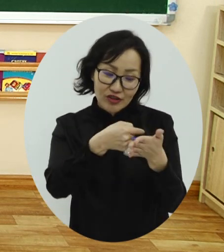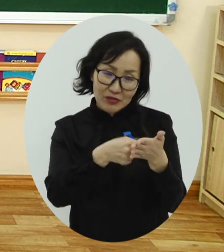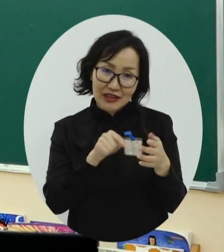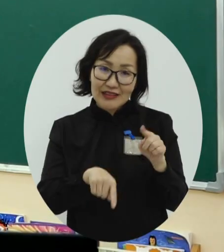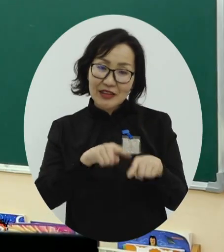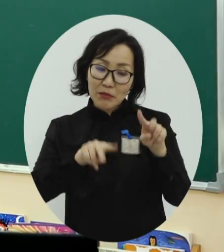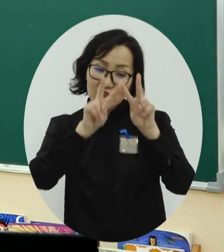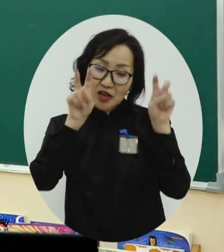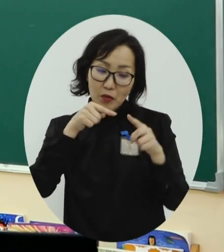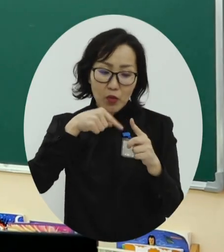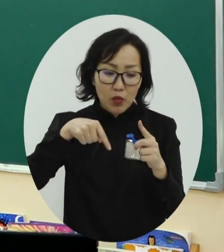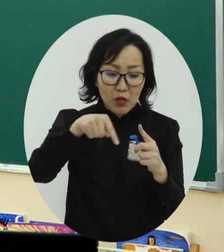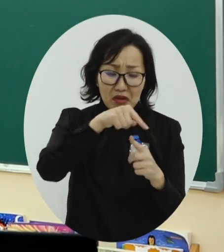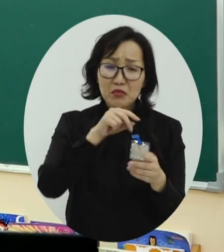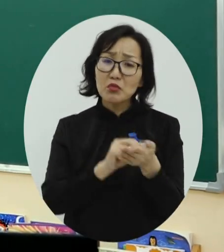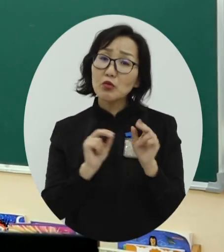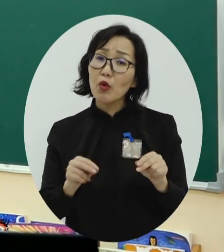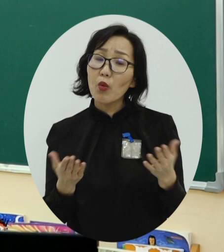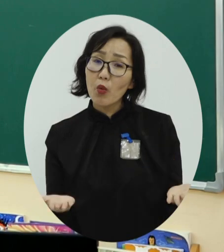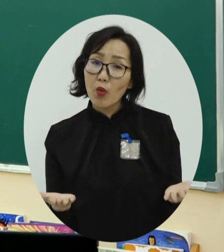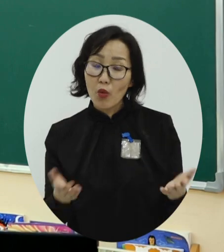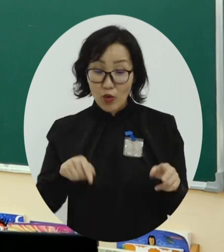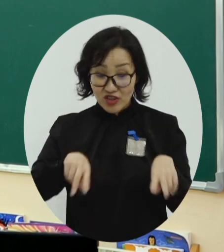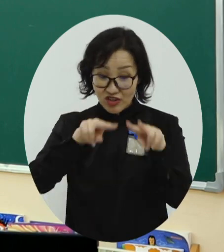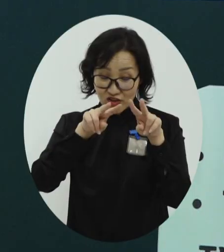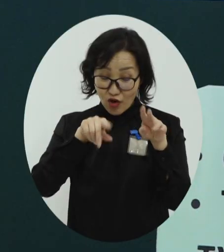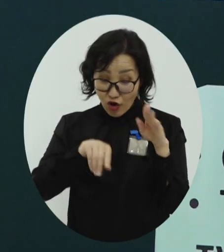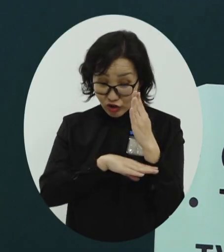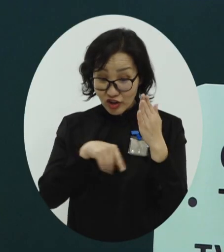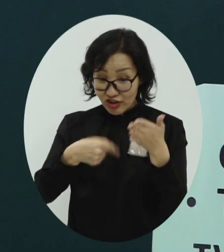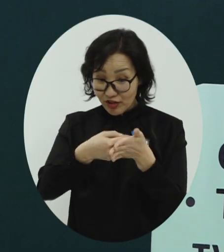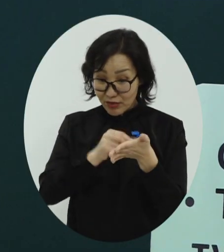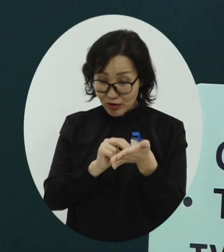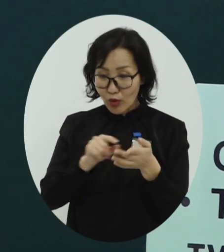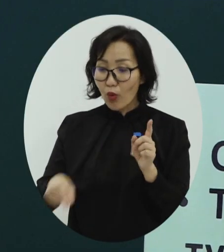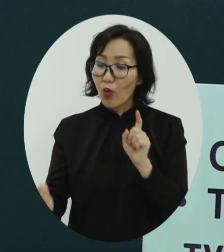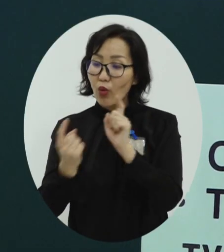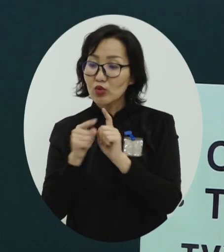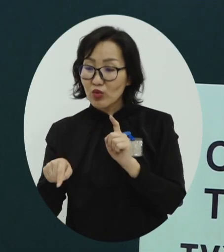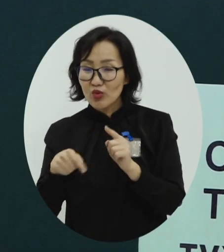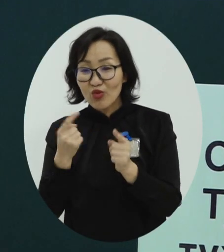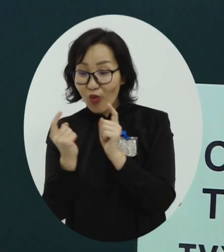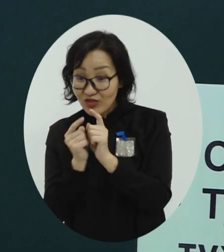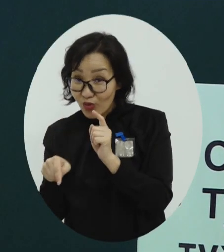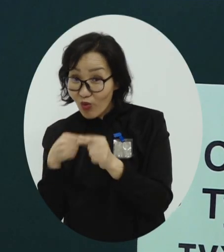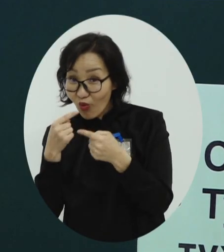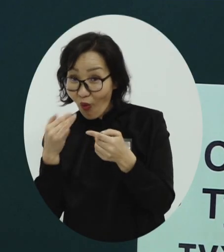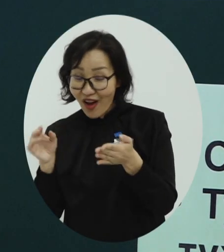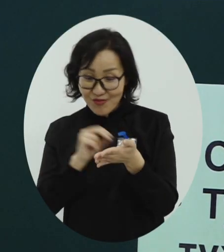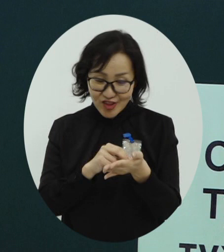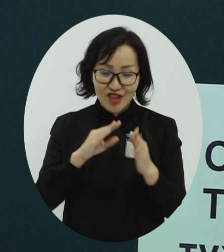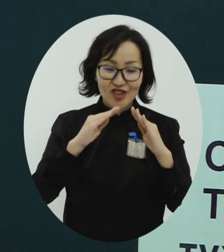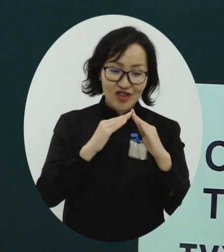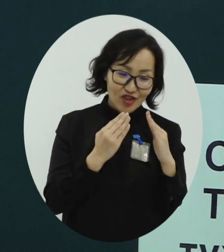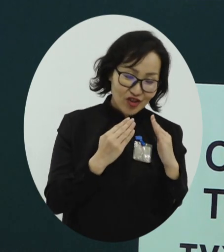ямар сэдвийн хүрээнд бичиж болох вэ? Өдрийн тэмдэглэл нь бичгтээ уулцсан хүмүүсийн учрал тохиолын тухай, гэр